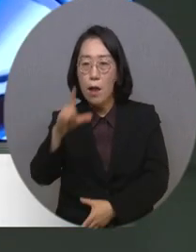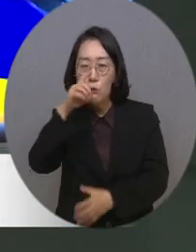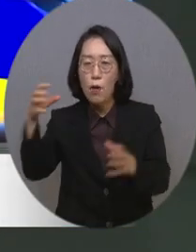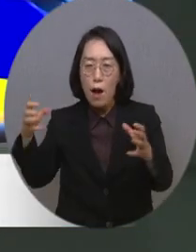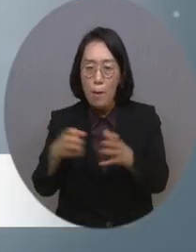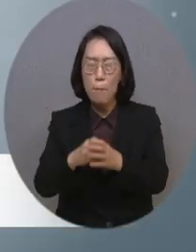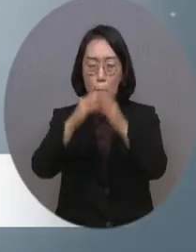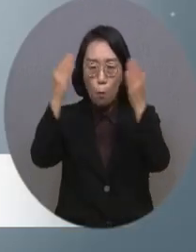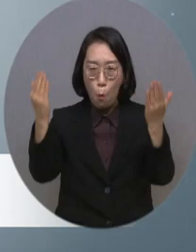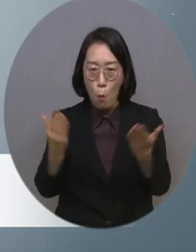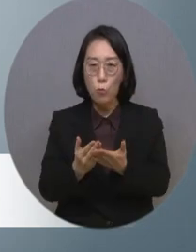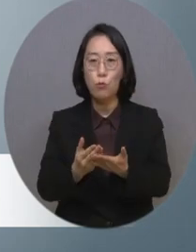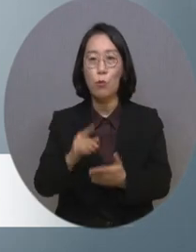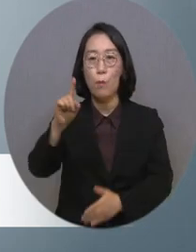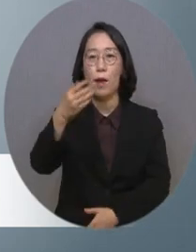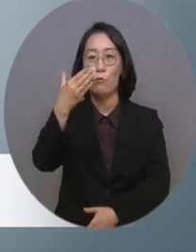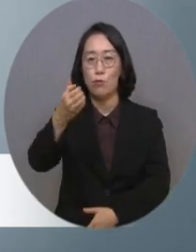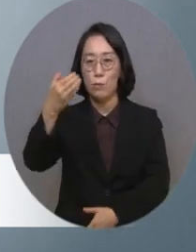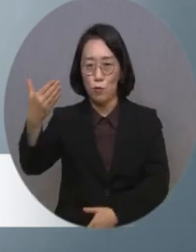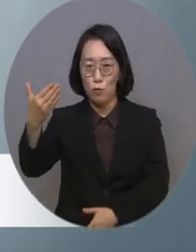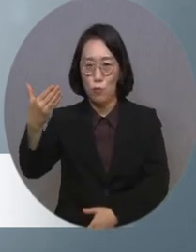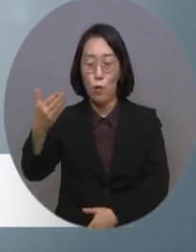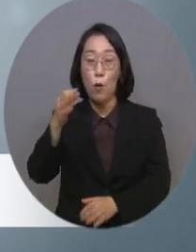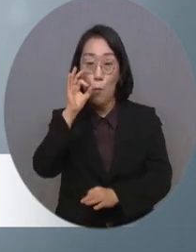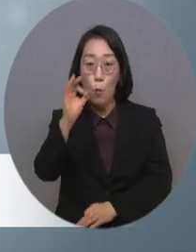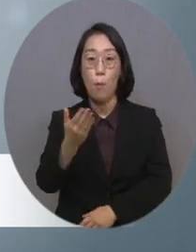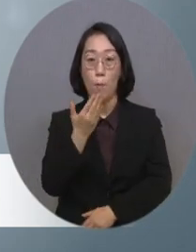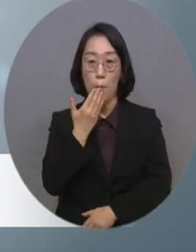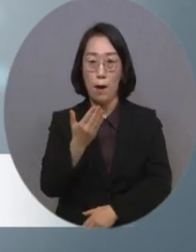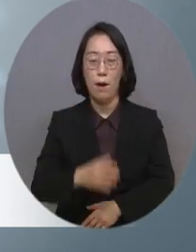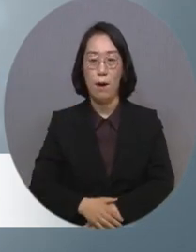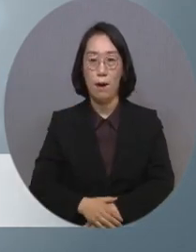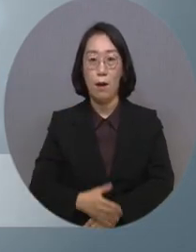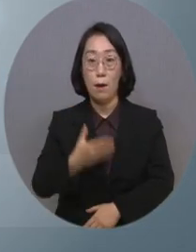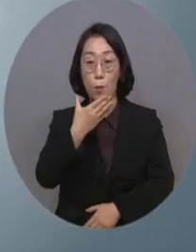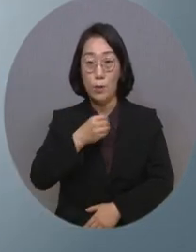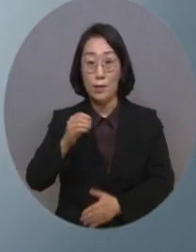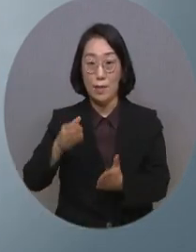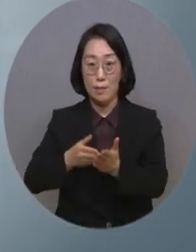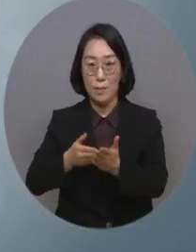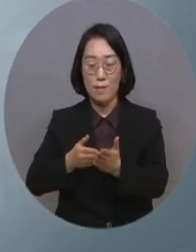IPTV 모두 199번으로 시청할 수 있습니다 복지티비 정두리입니다